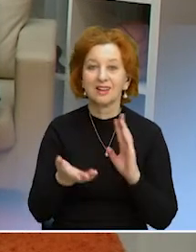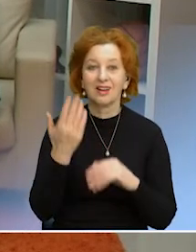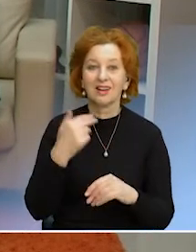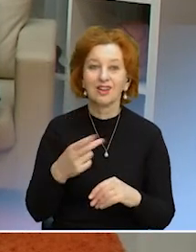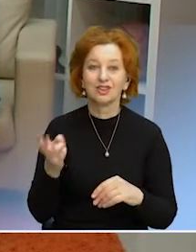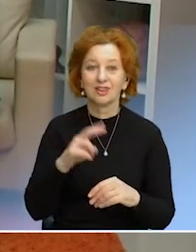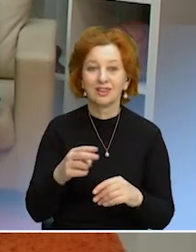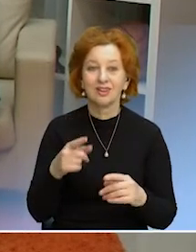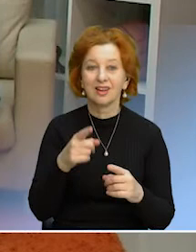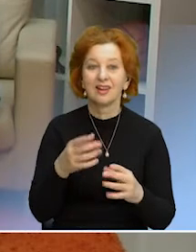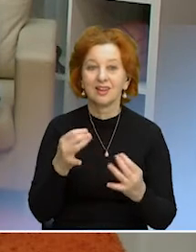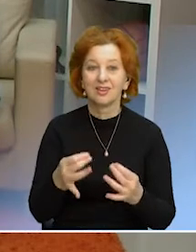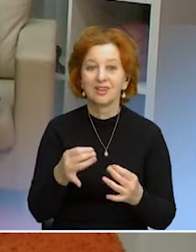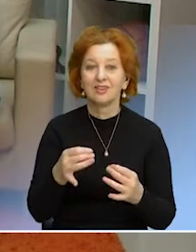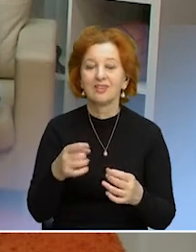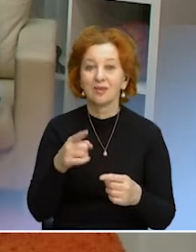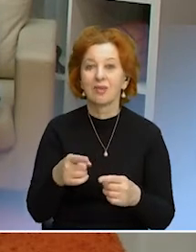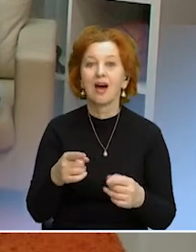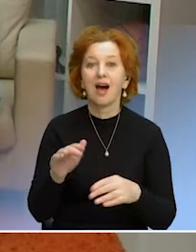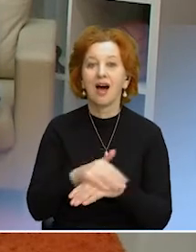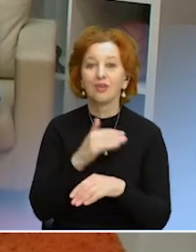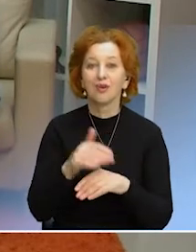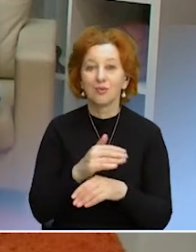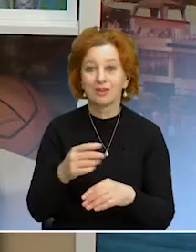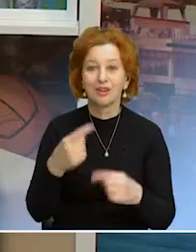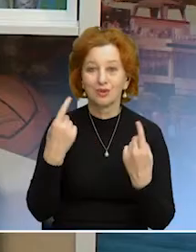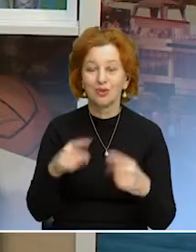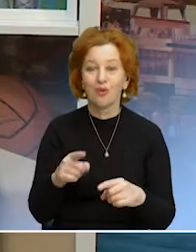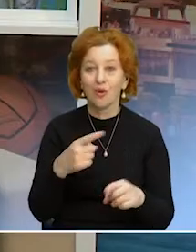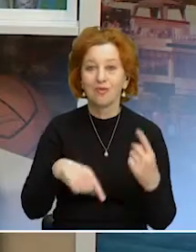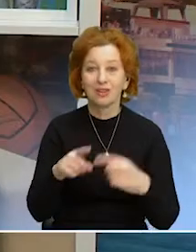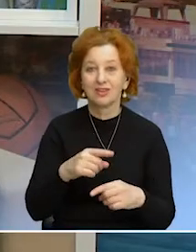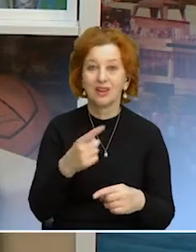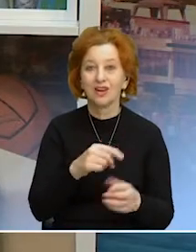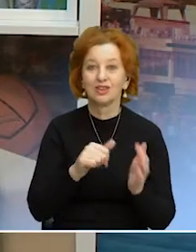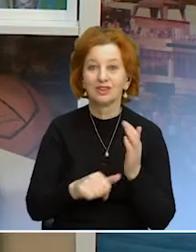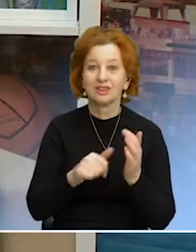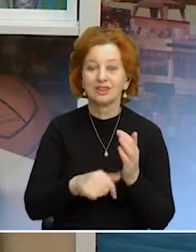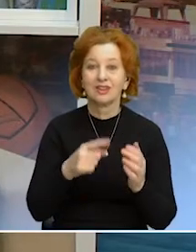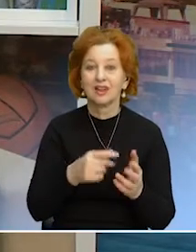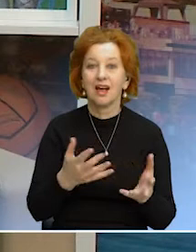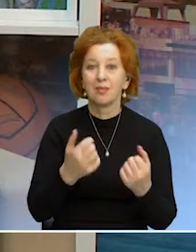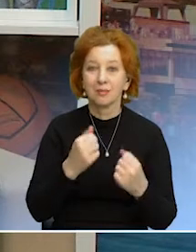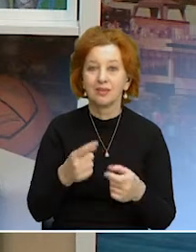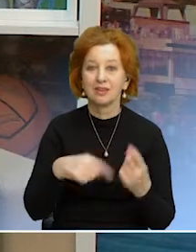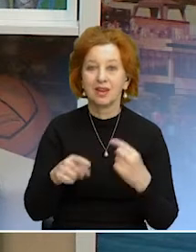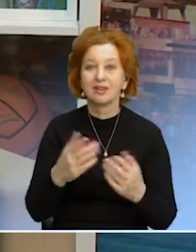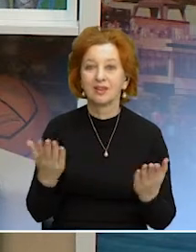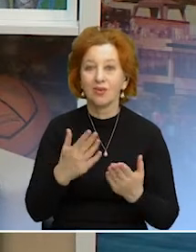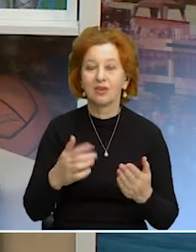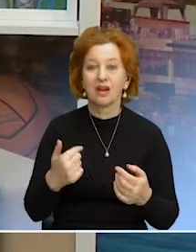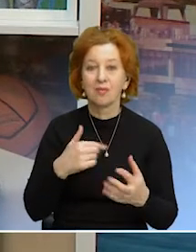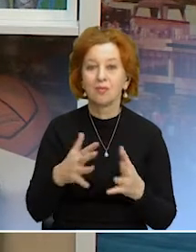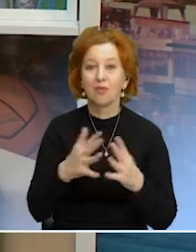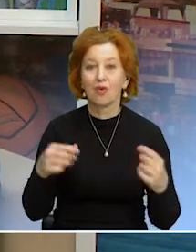какой-то магазин, и там продавали шляпы. И я одну примеряю другую, а женщине-продавцу было, ну, наверное, лет 60. Я одну примерила другую и спрашиваю, ну,